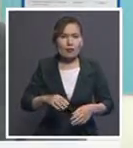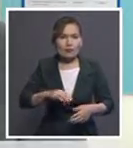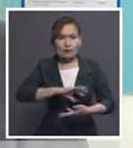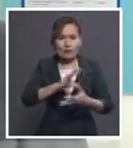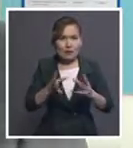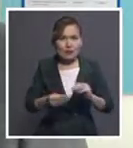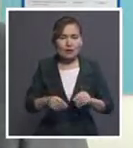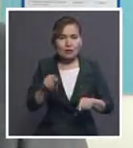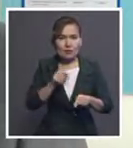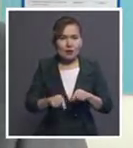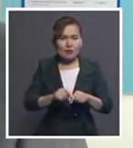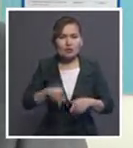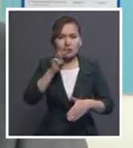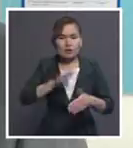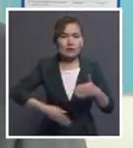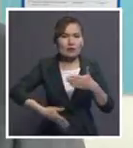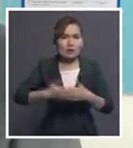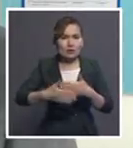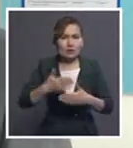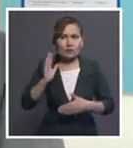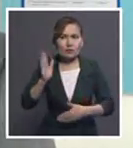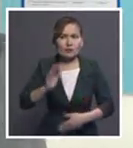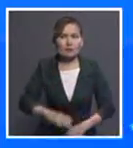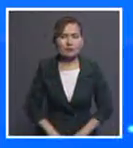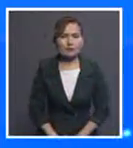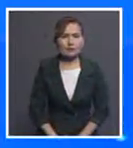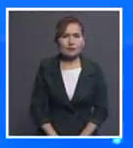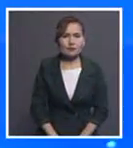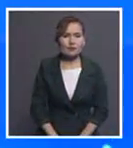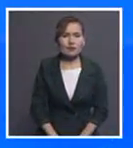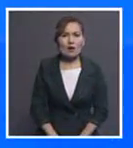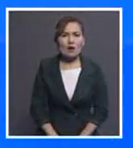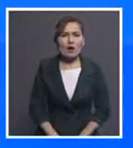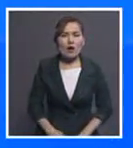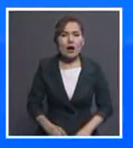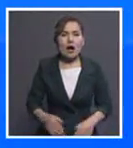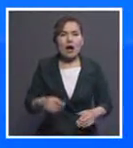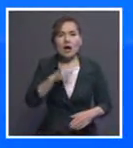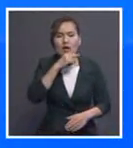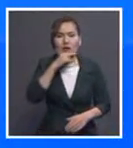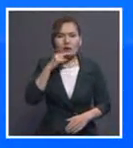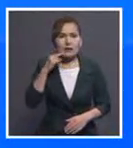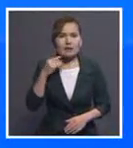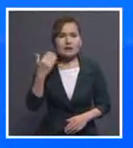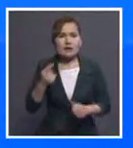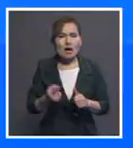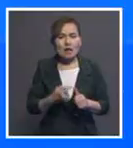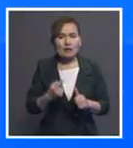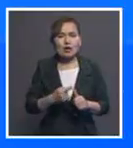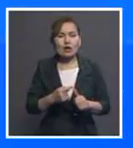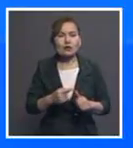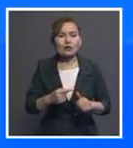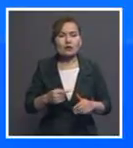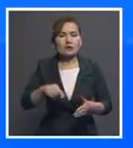тырысамыз. Біздің көңіліміз осылай. Бұл күнде Ресейдің атынан өнер көрсетіп жүрген белгілі